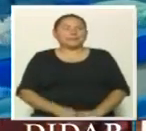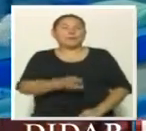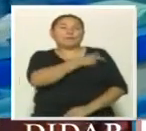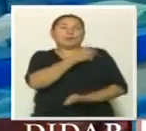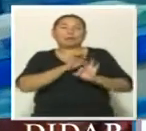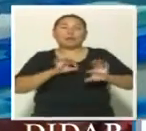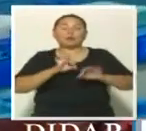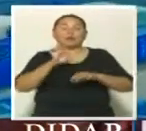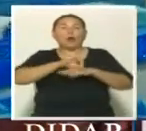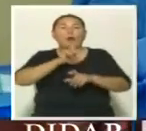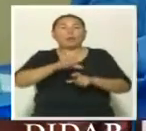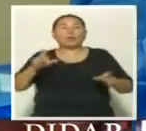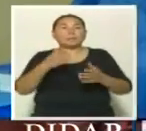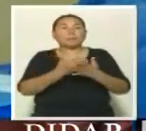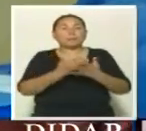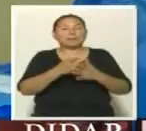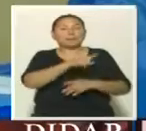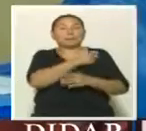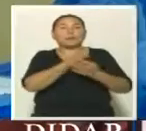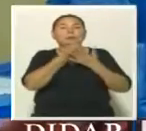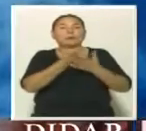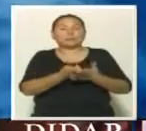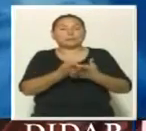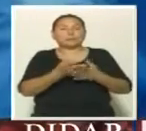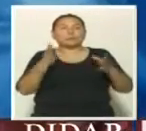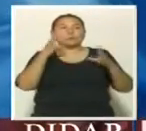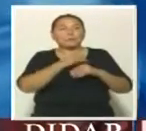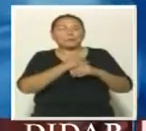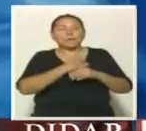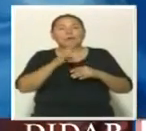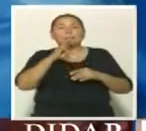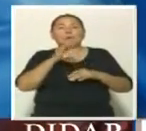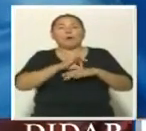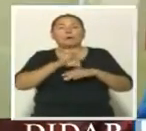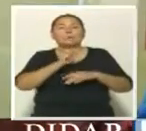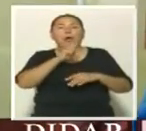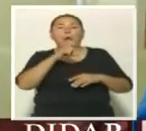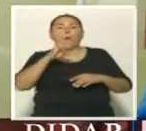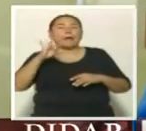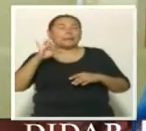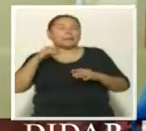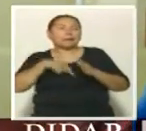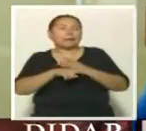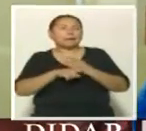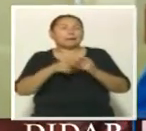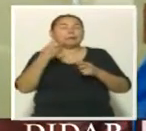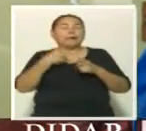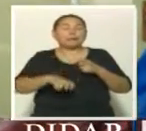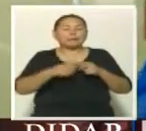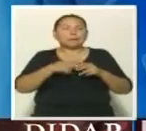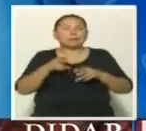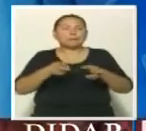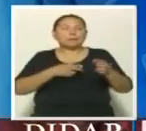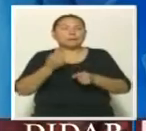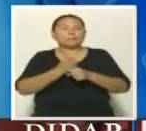Дәргерлердің айтуынша, науқас 10 күн бұрын ауруханаға дем жетіспеушілік шағымымен түскен, яғни науқастың аорта қақпашасы тарылған. Мұндайда тави